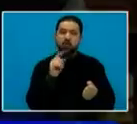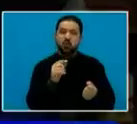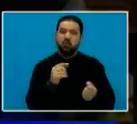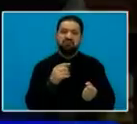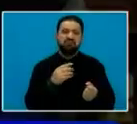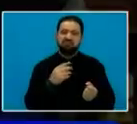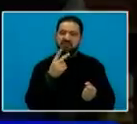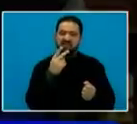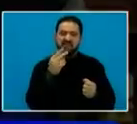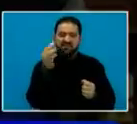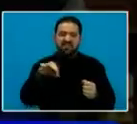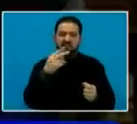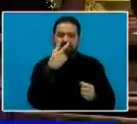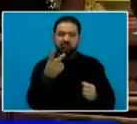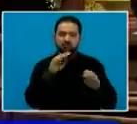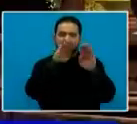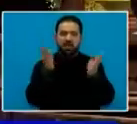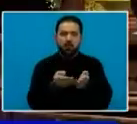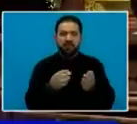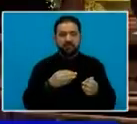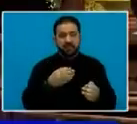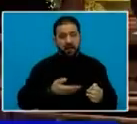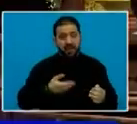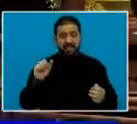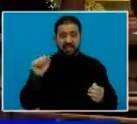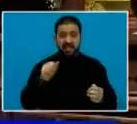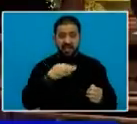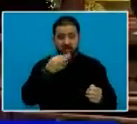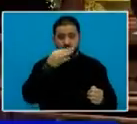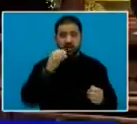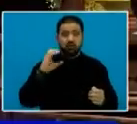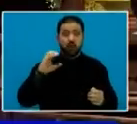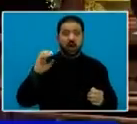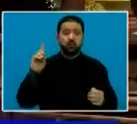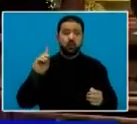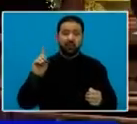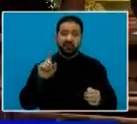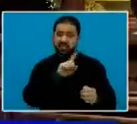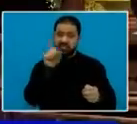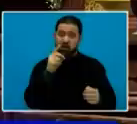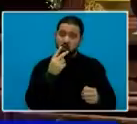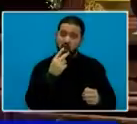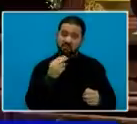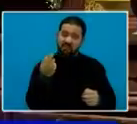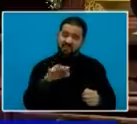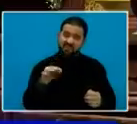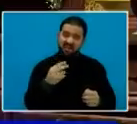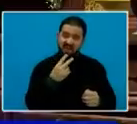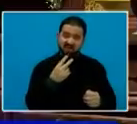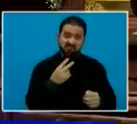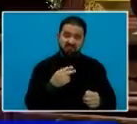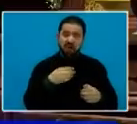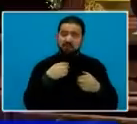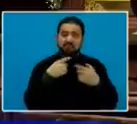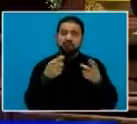benefic. Spuneți de fapt că curajul nostru duhovnicesc nu are nevoie să fie exprimat neapărat social,